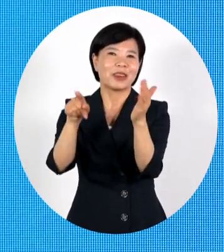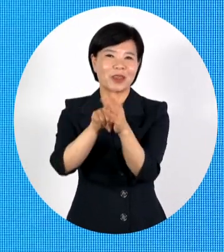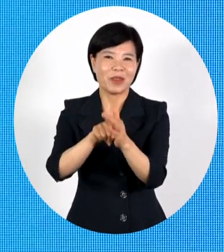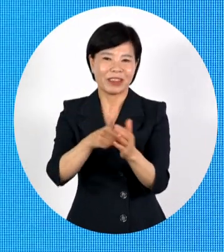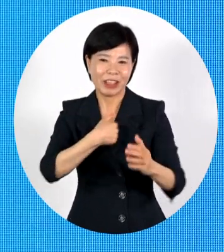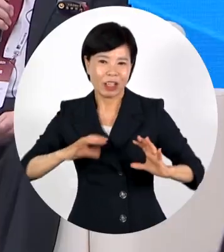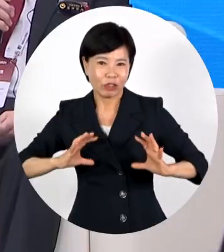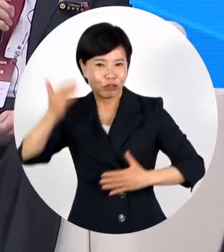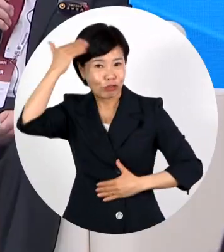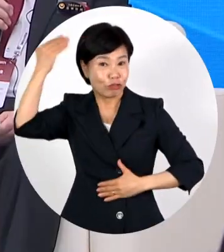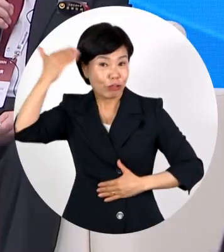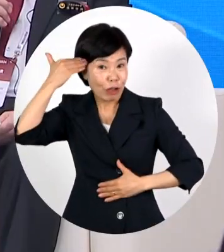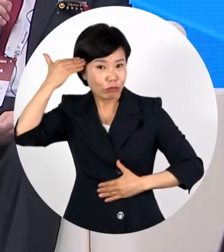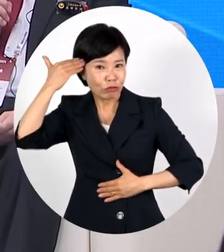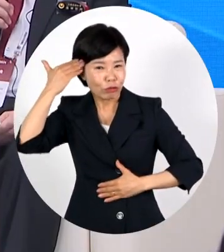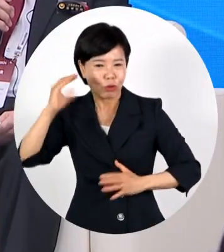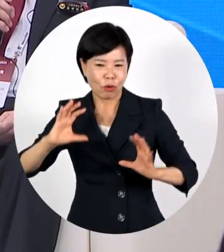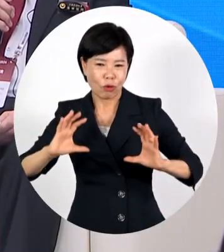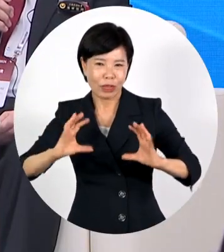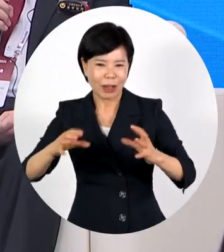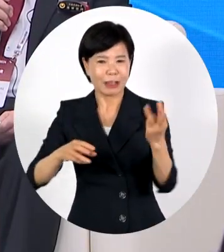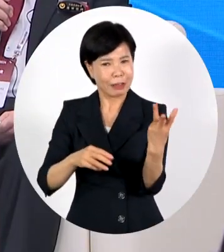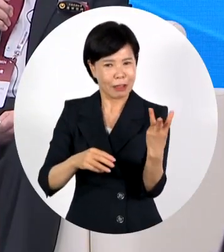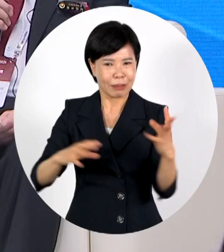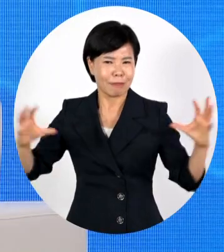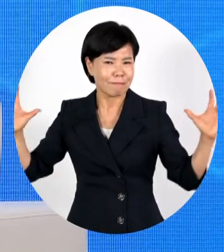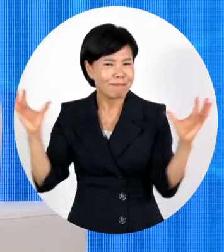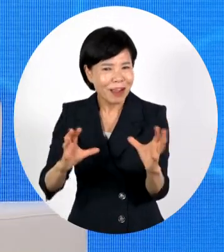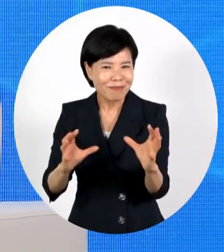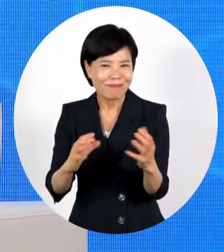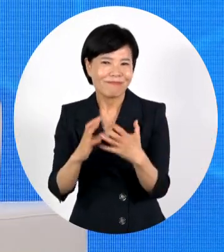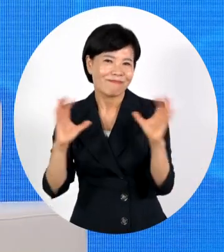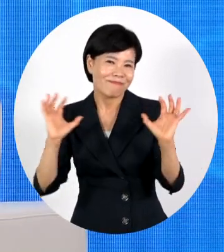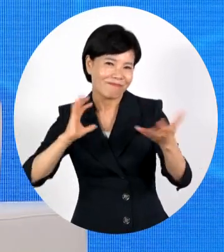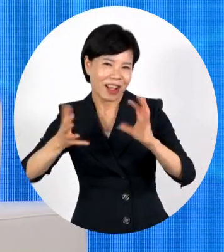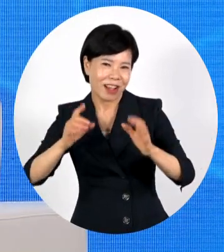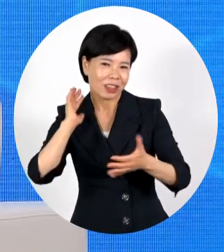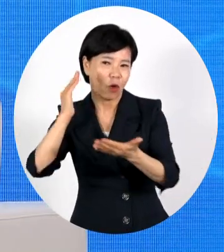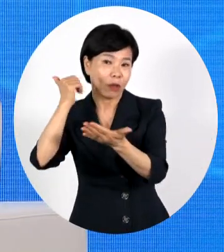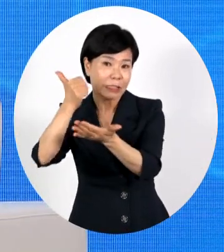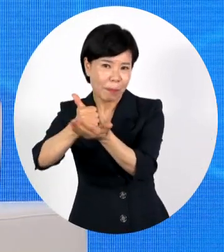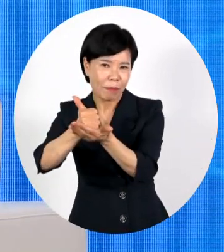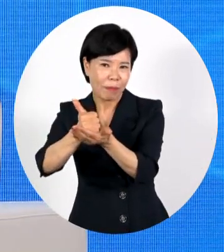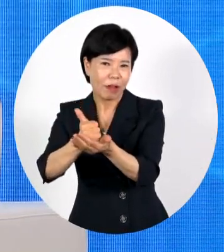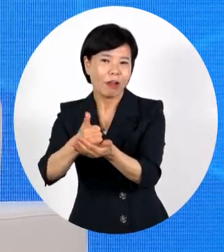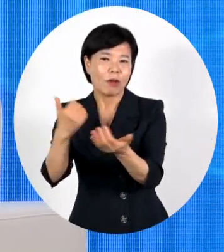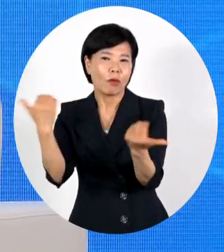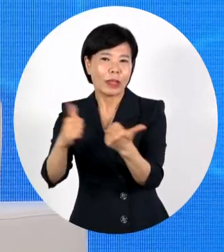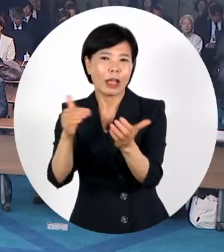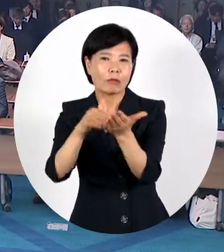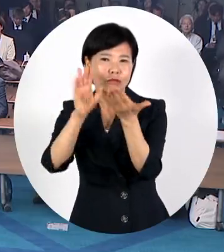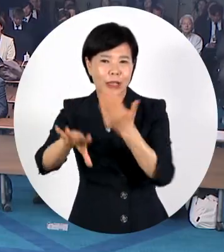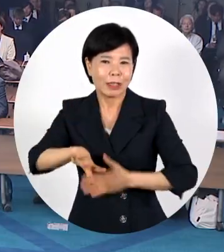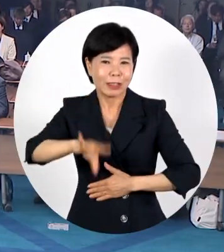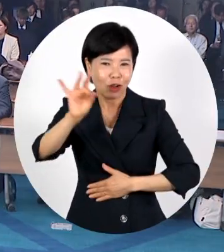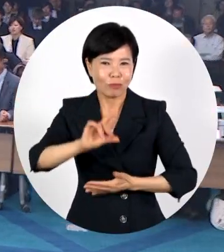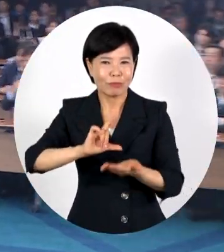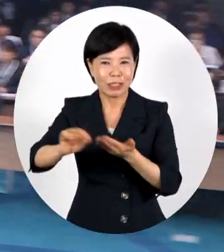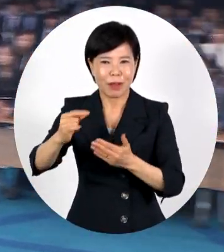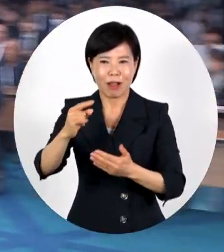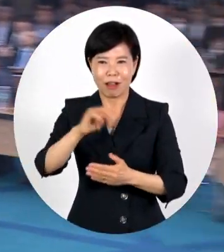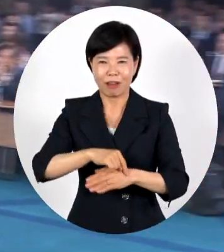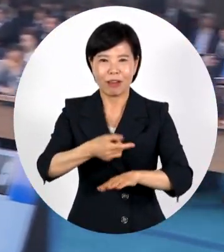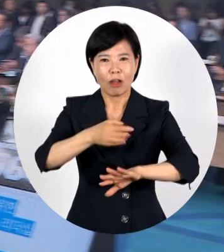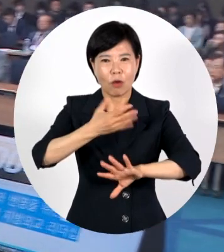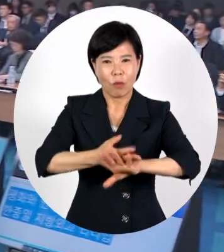위한 한중일 지방 외교 리더십 세션을 개최했는데요. 한일중 정상회담 이후 열린 3국의 첫 지방 외교